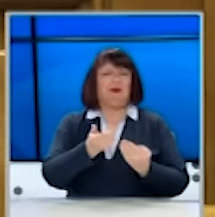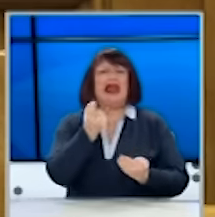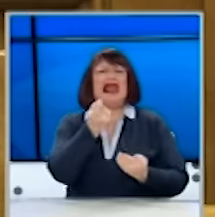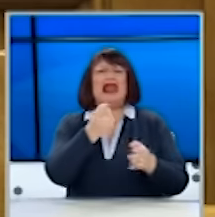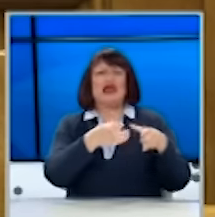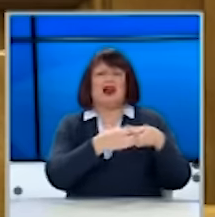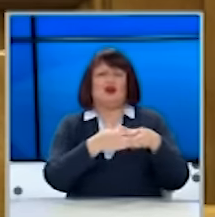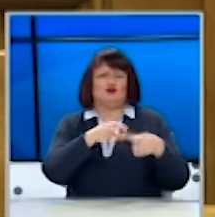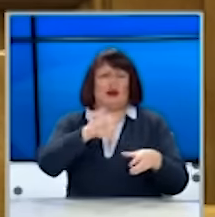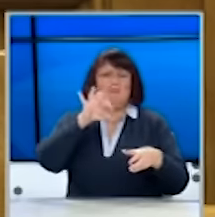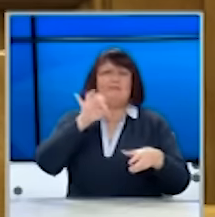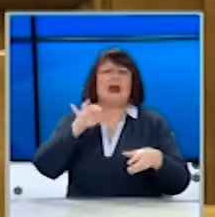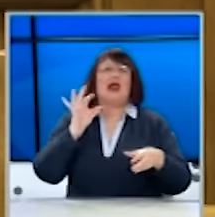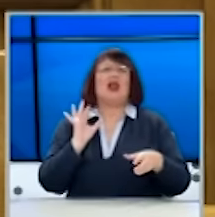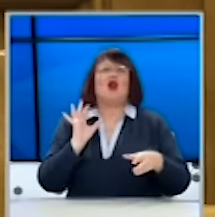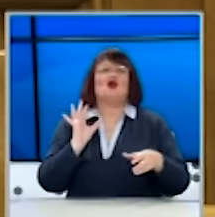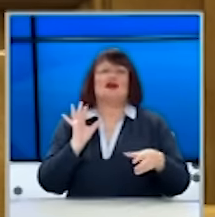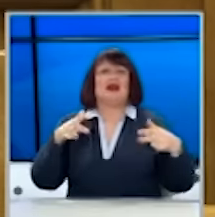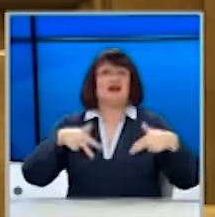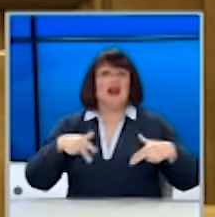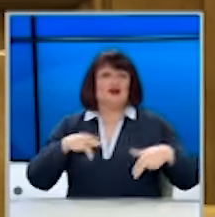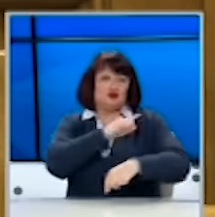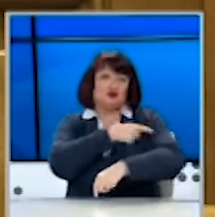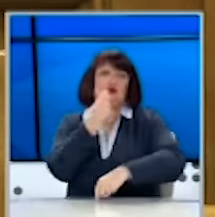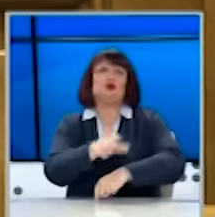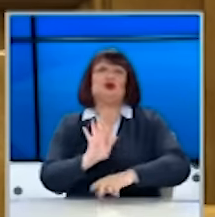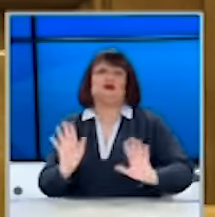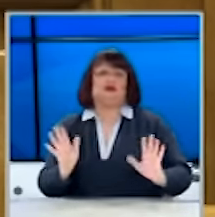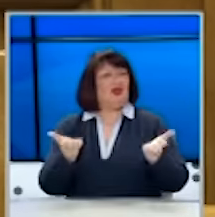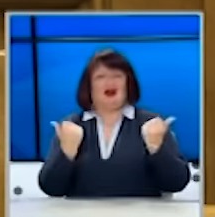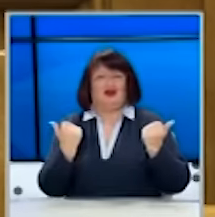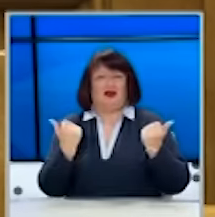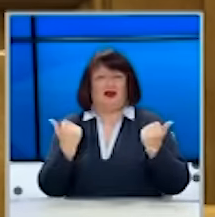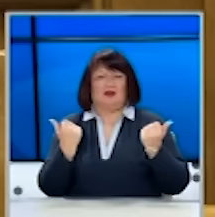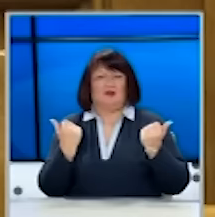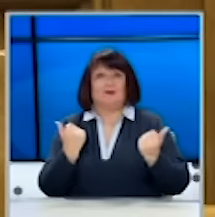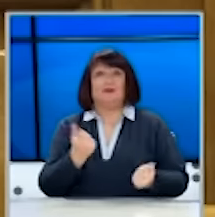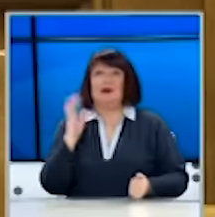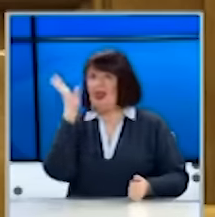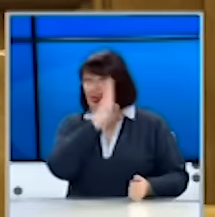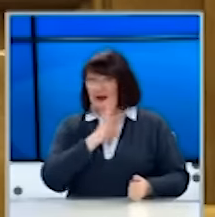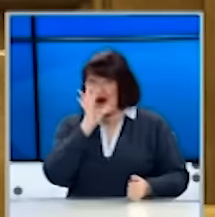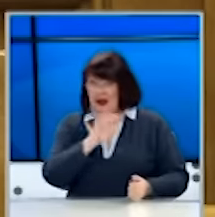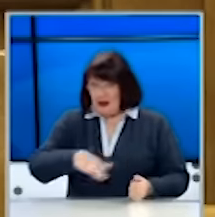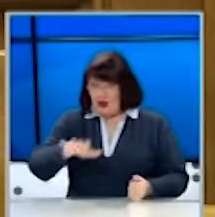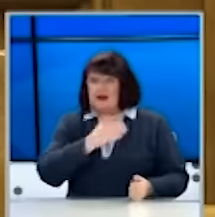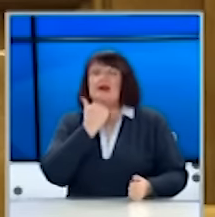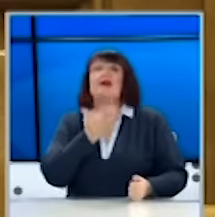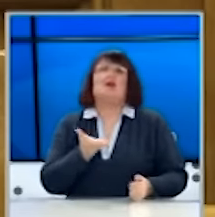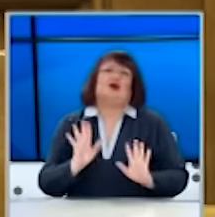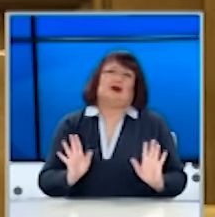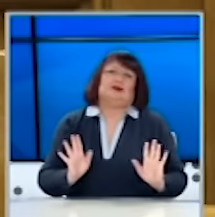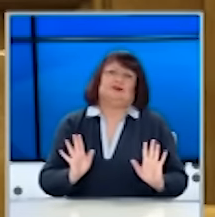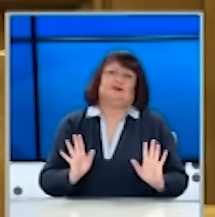ένα επιλεκτικά ανίκανο κράτος. Αυτή την πραγματικότητα δεν μπορείτε να την κρύψετε, όσο και